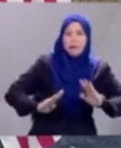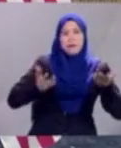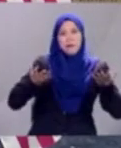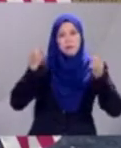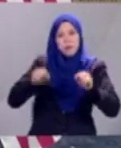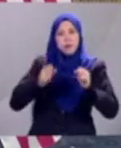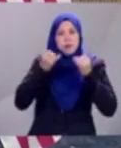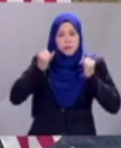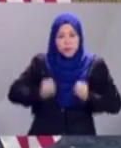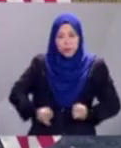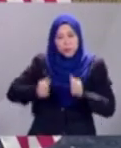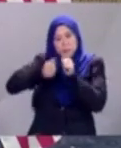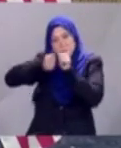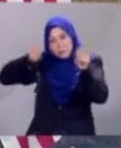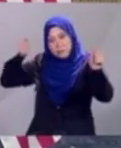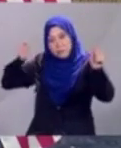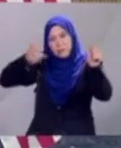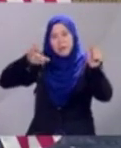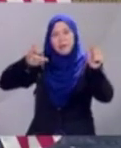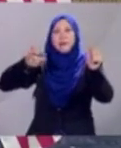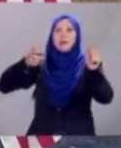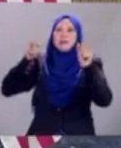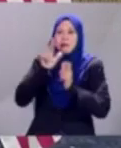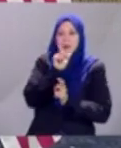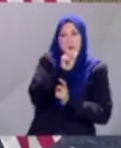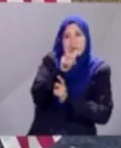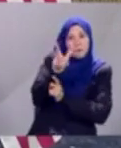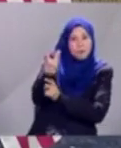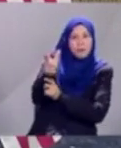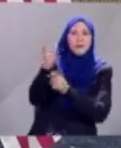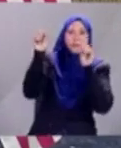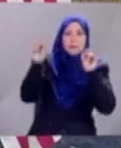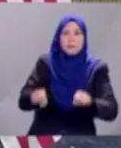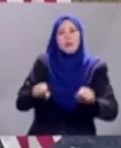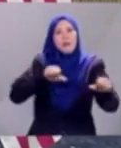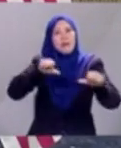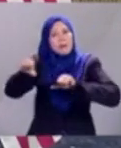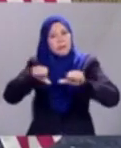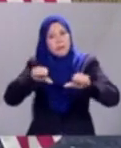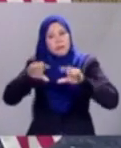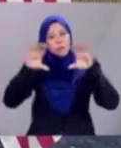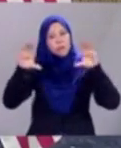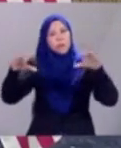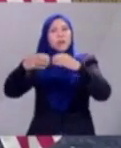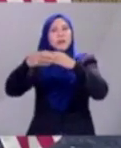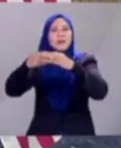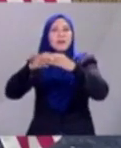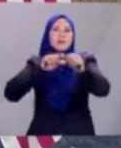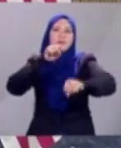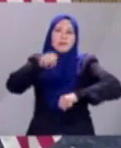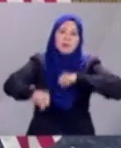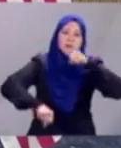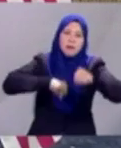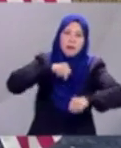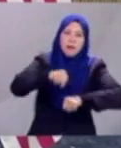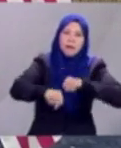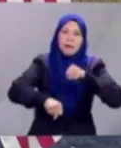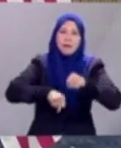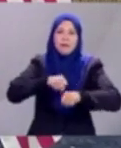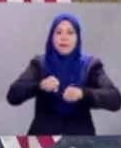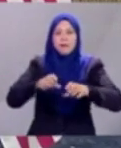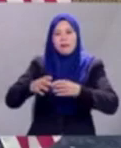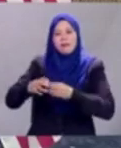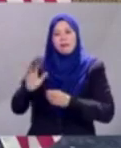dan lain-lainnya activity berkumpulan di luar seperti kayuhan Basikal dan